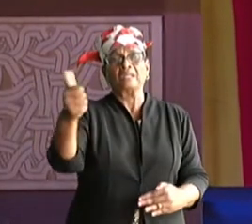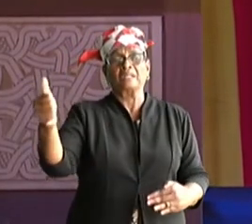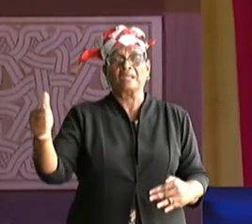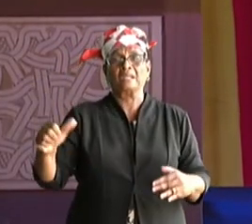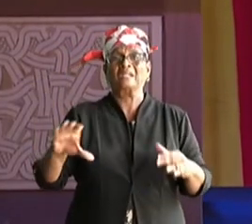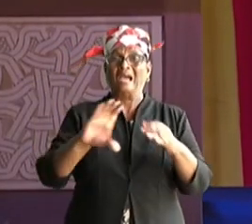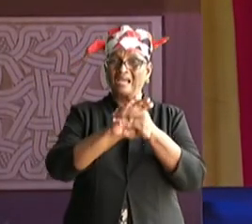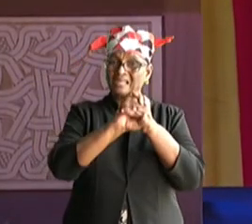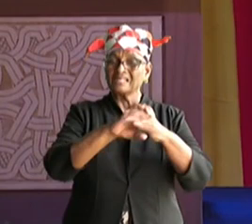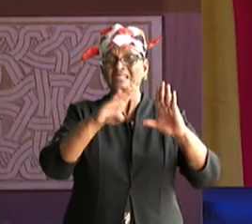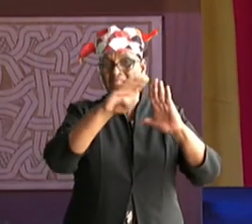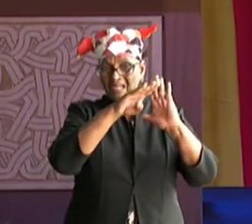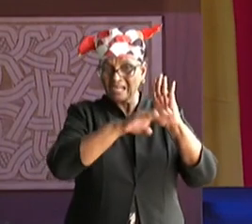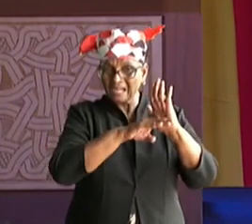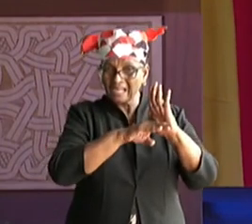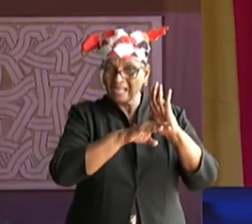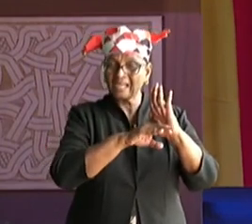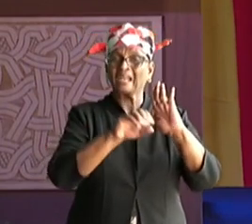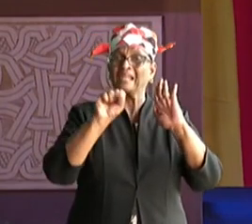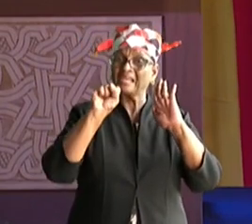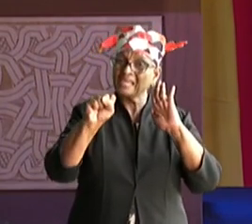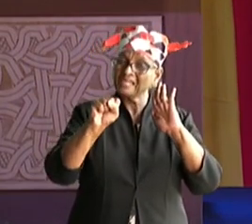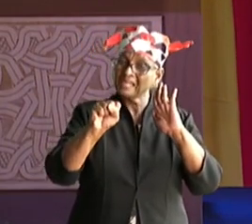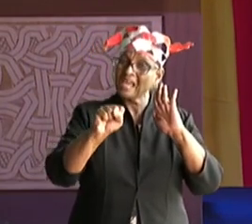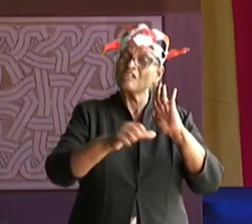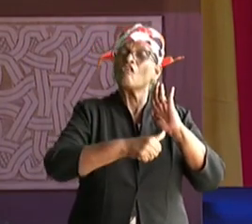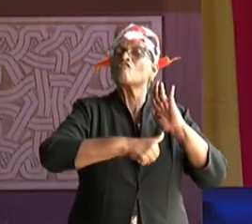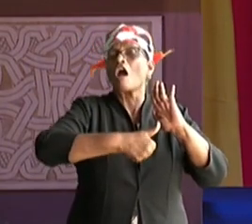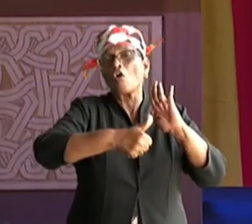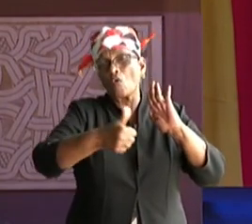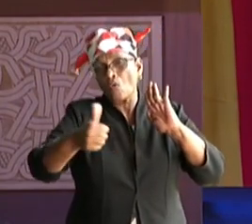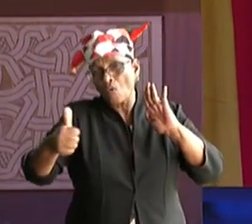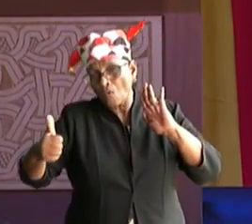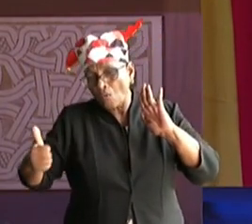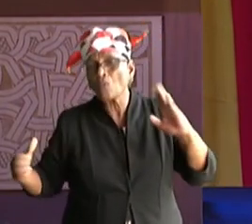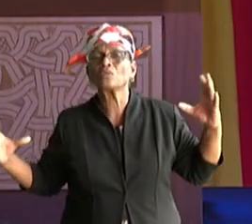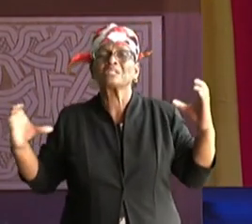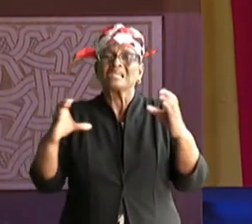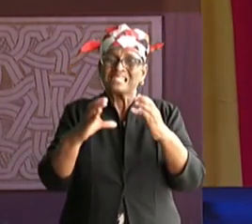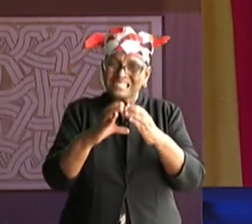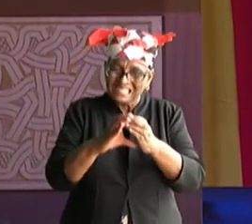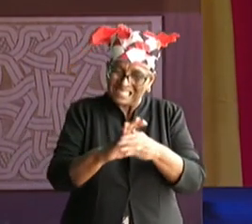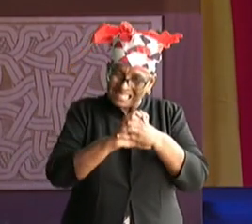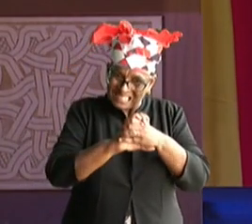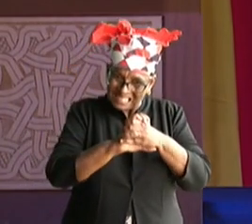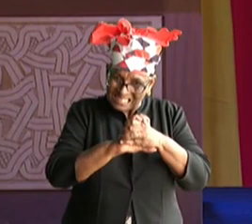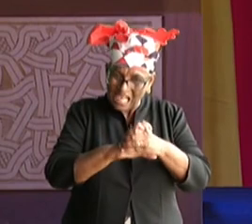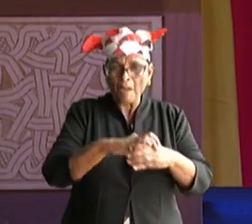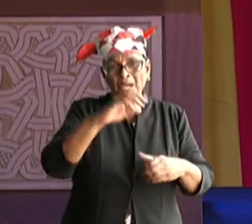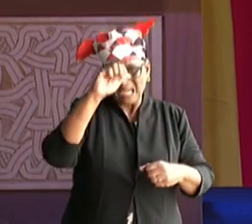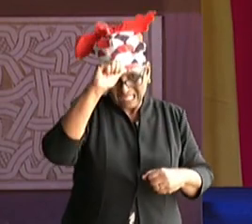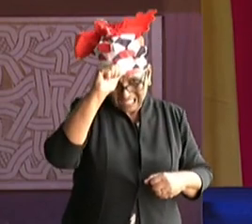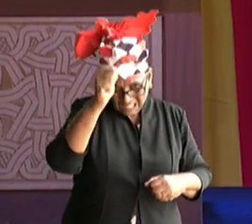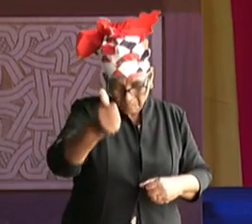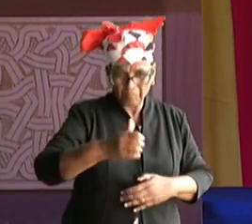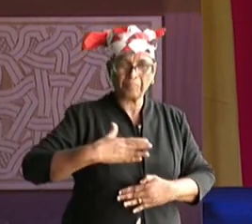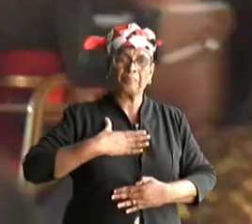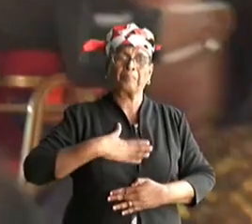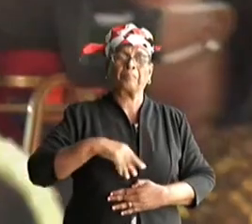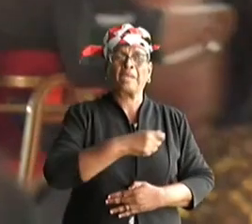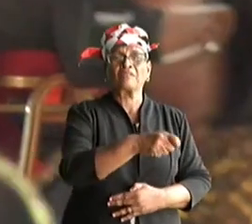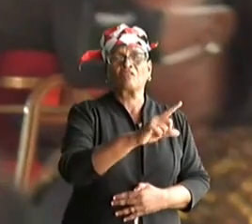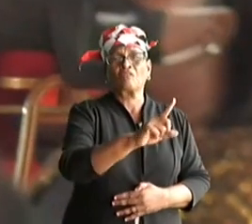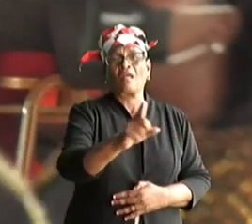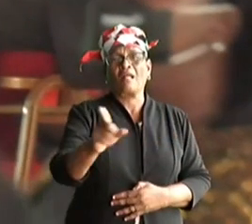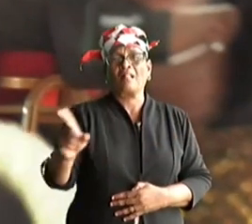gedragsregels en etiketten te conformeren en elkander met respect te bejegenen. De bekende